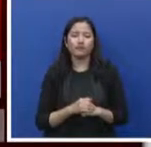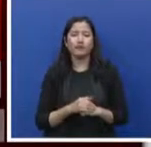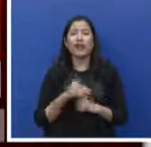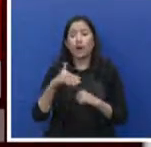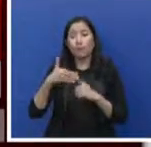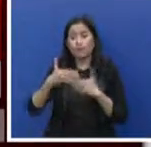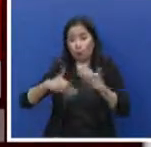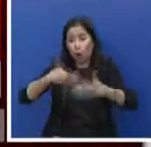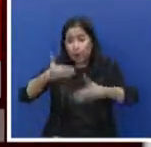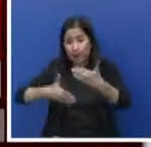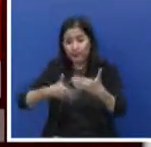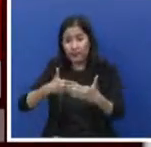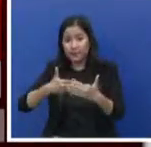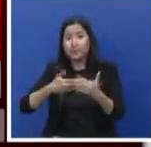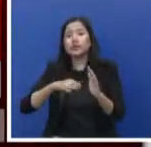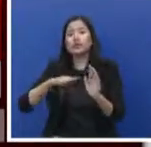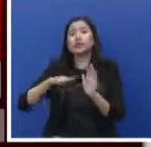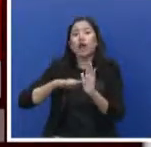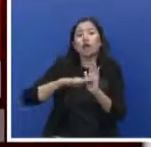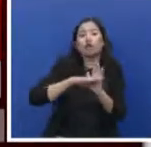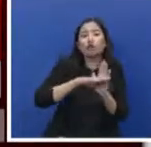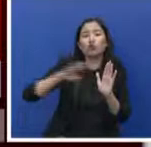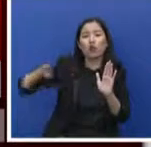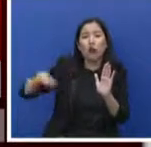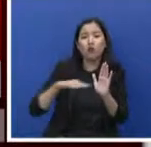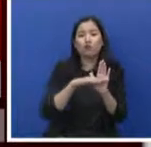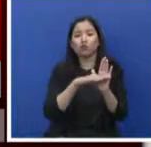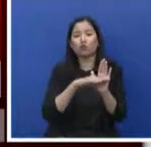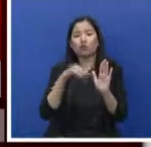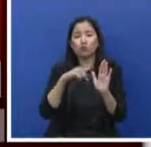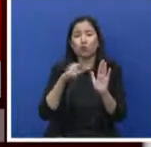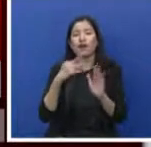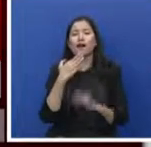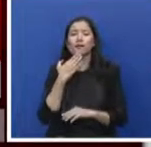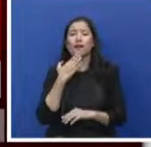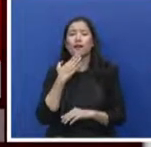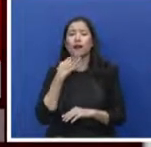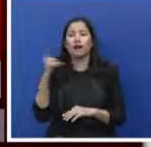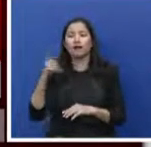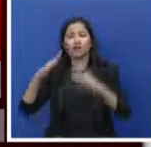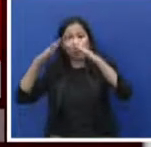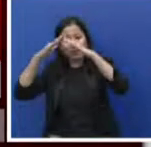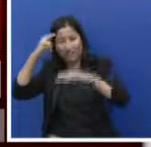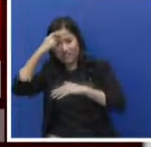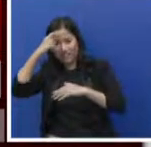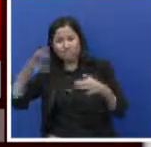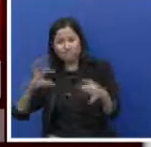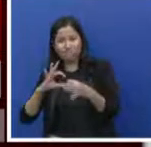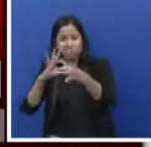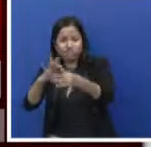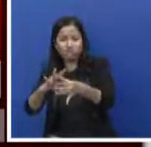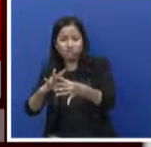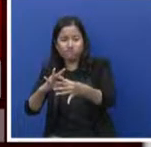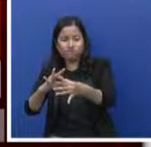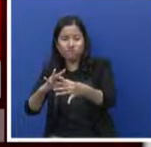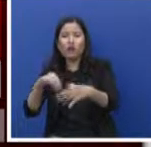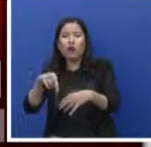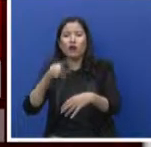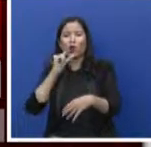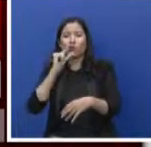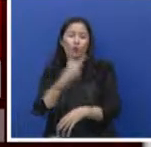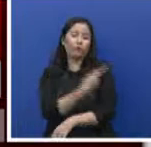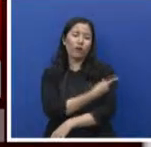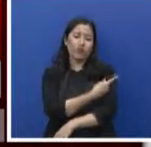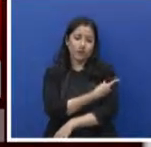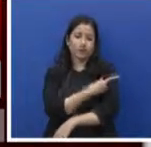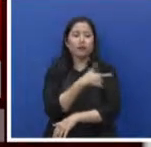pengelolaan drive-thru-nya. Kemudian kita bekerja sama dengan rumah sakit dalam konteks pemberian